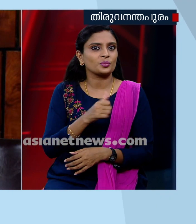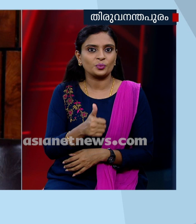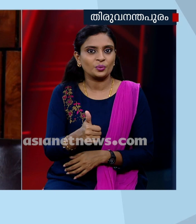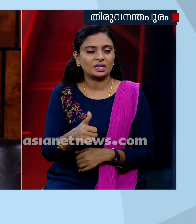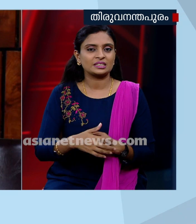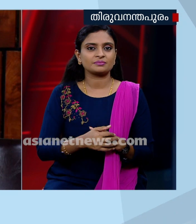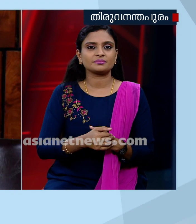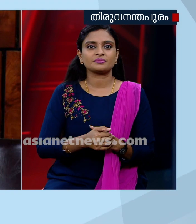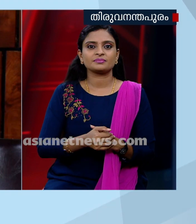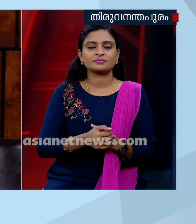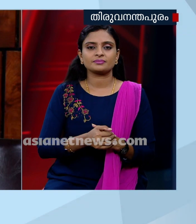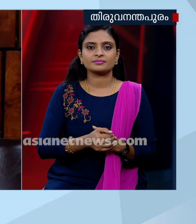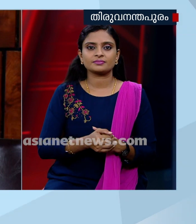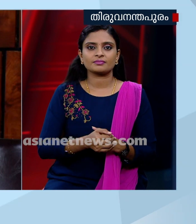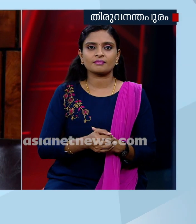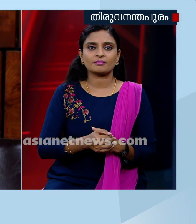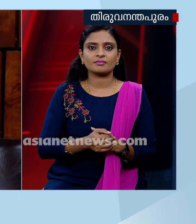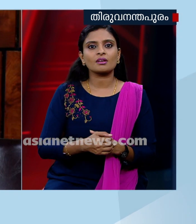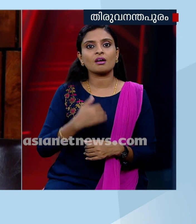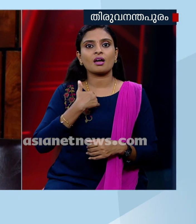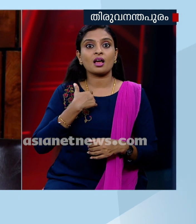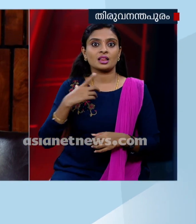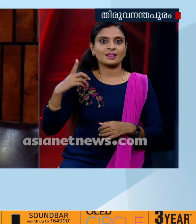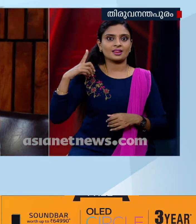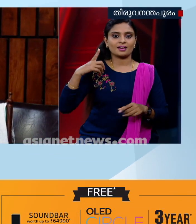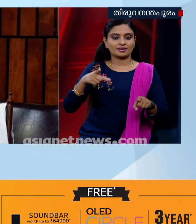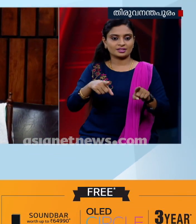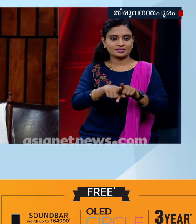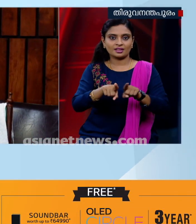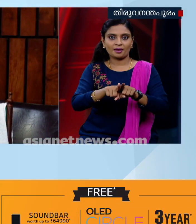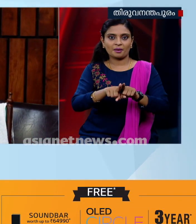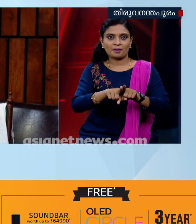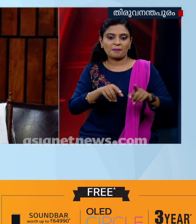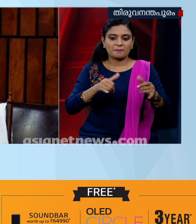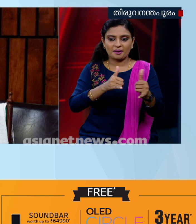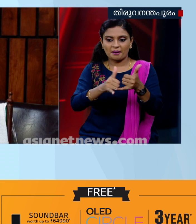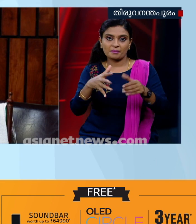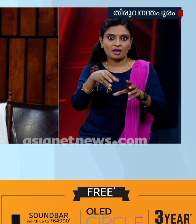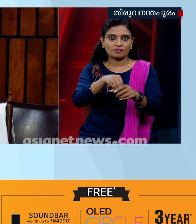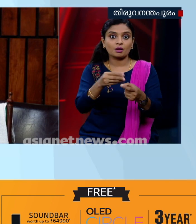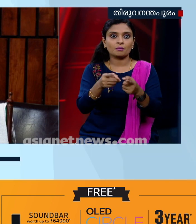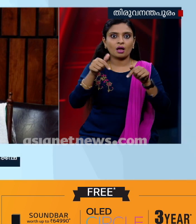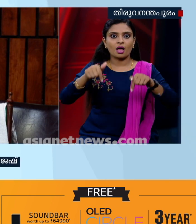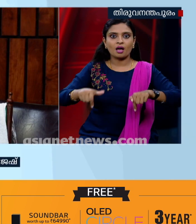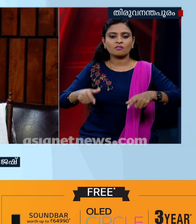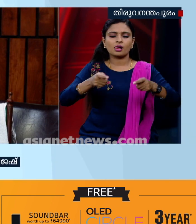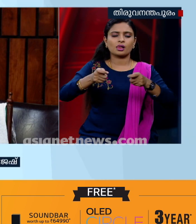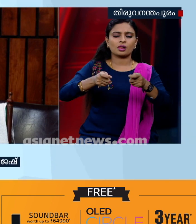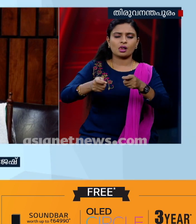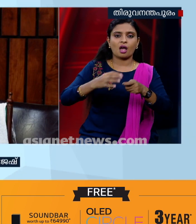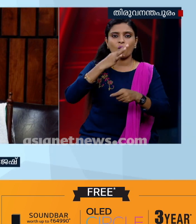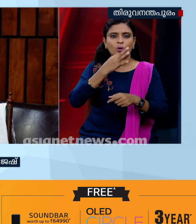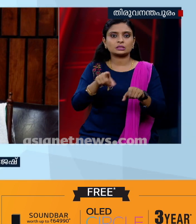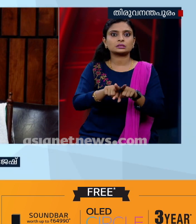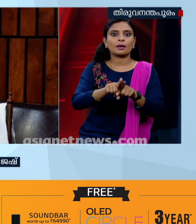സ്ട്രൈക്കറായിട്ട് കളിച്ച ഒരാൾ ഇനി റഫറി ആവേണ്ടി വരുമ്പോൾ എങ്ങനെ ഉണ്ടാവുമെന്നായിരുന്നു ചോദിച്ചത്. പക്ഷെ റഫറിയായിട്ട് അത്ര